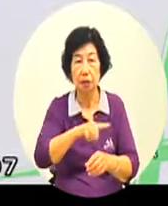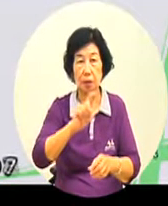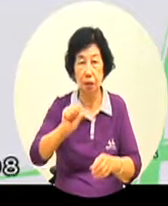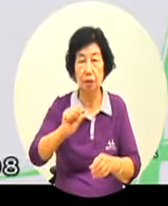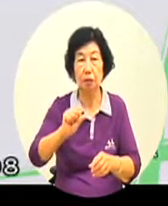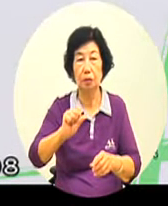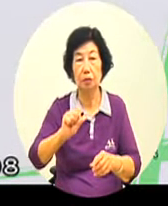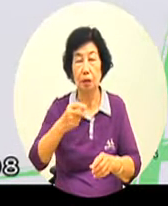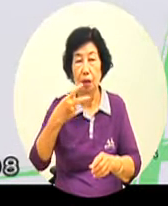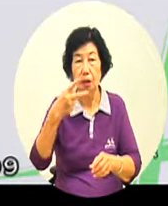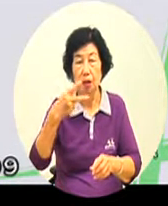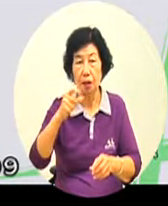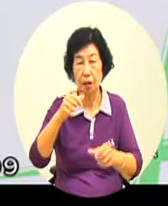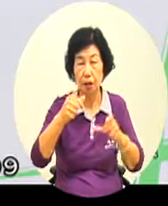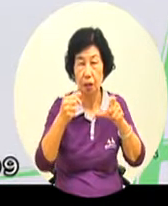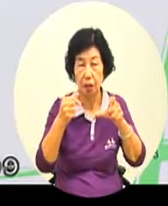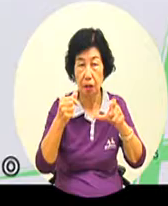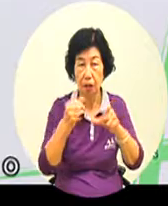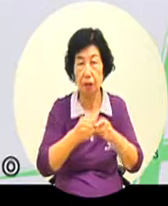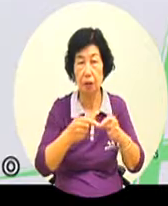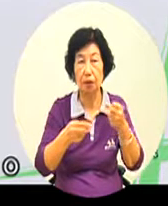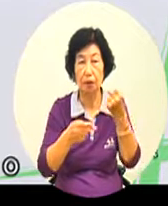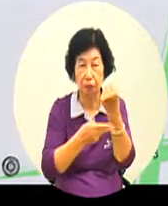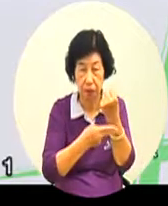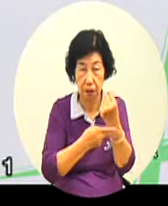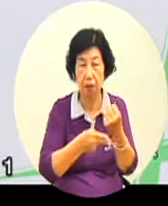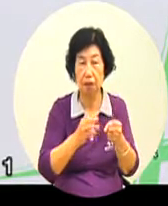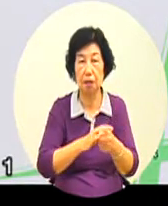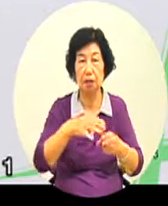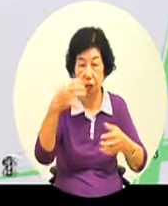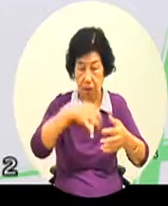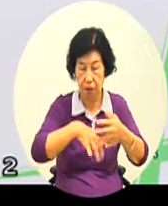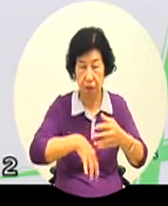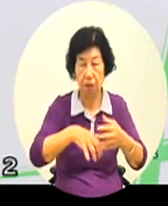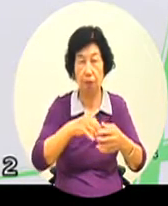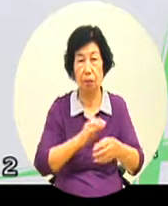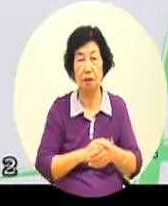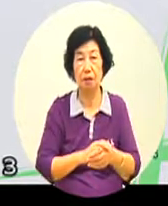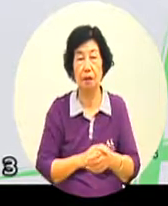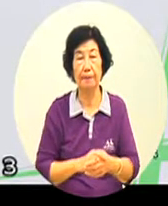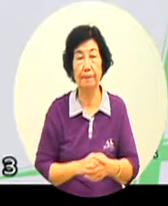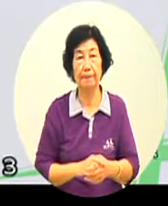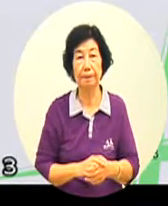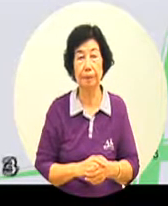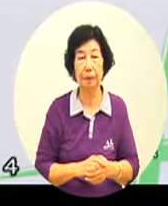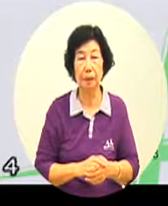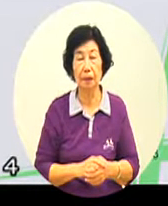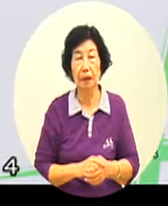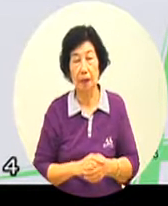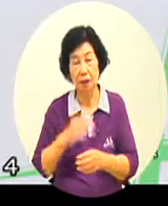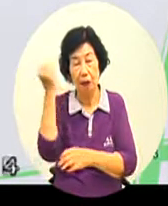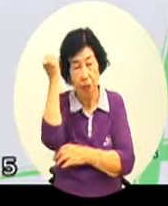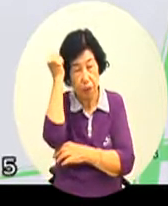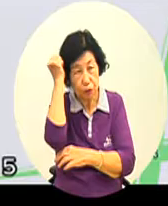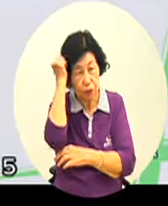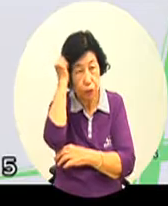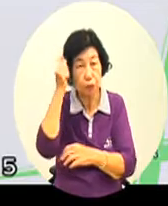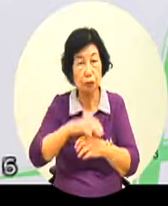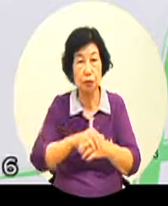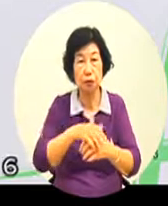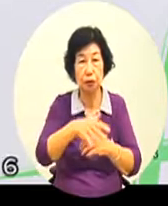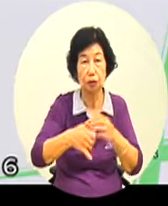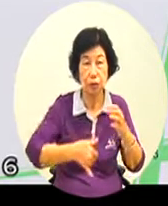内，东边西边各1.5公里范围内的这个驻村计划。那这个驻村呢，其实